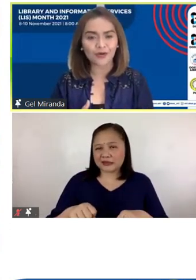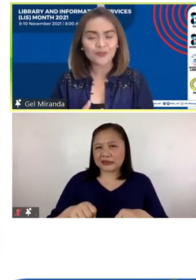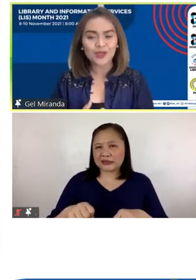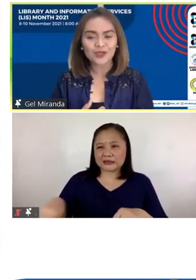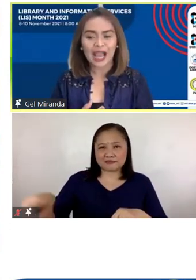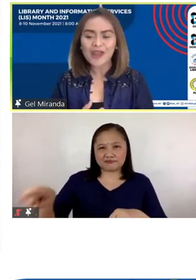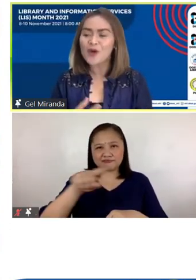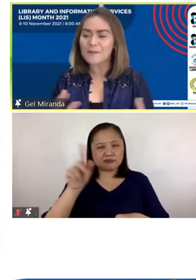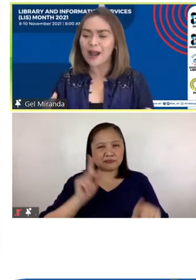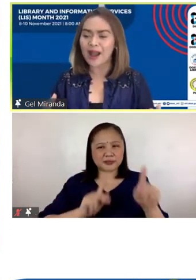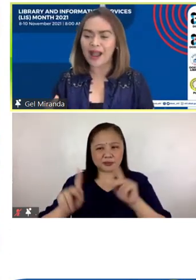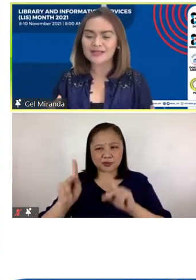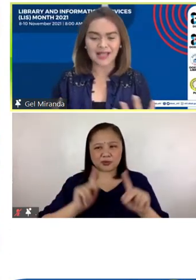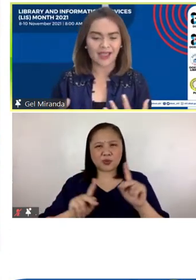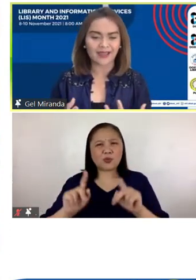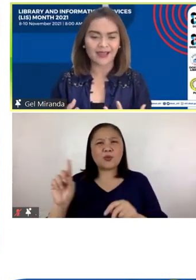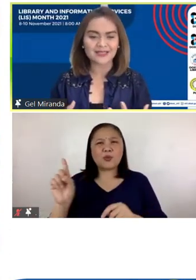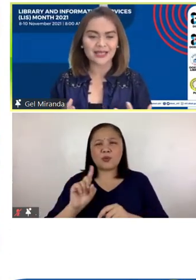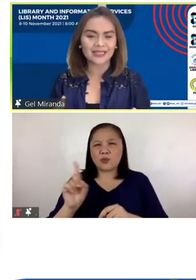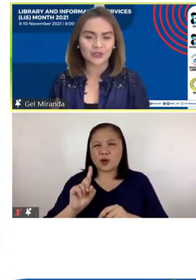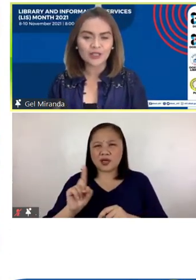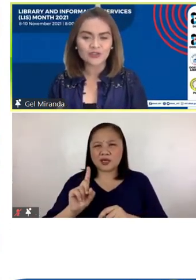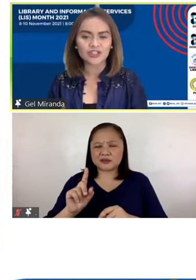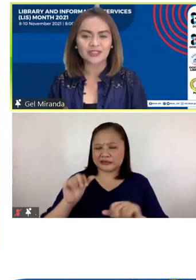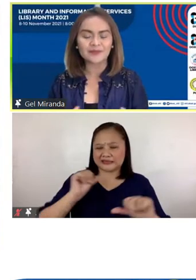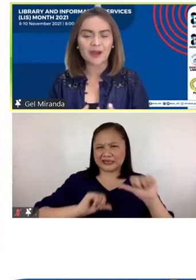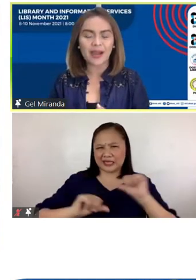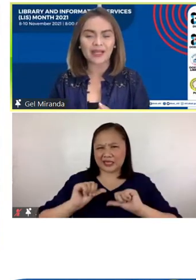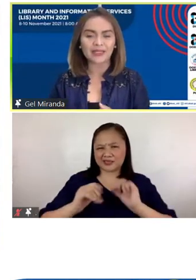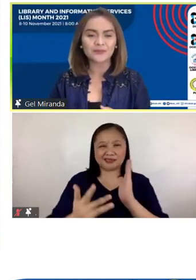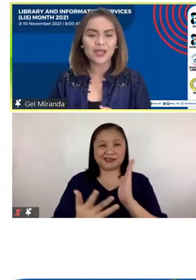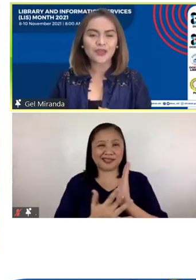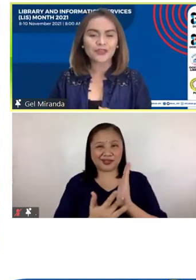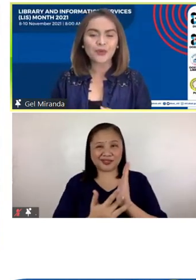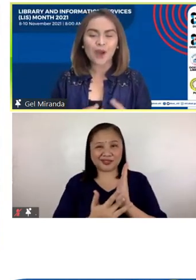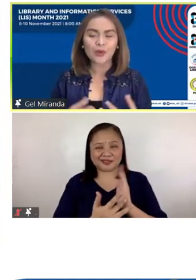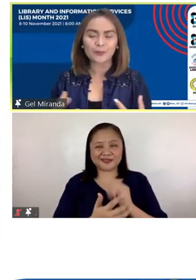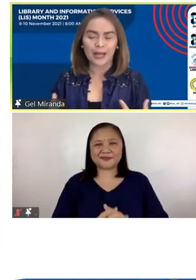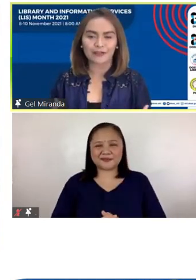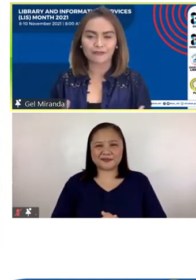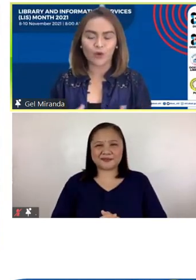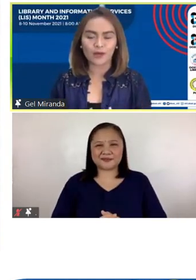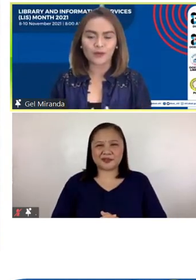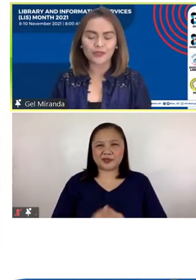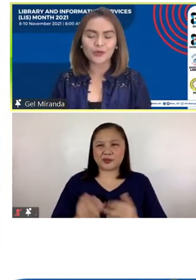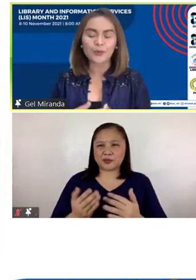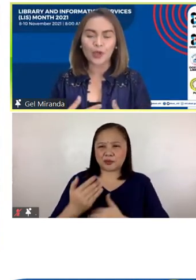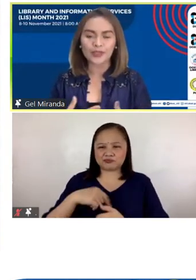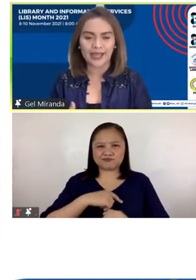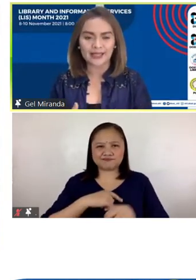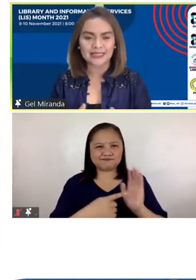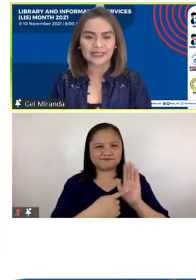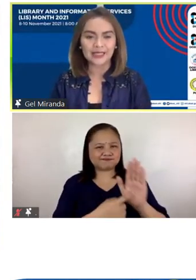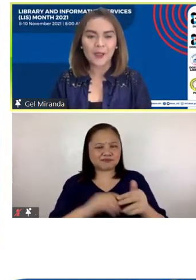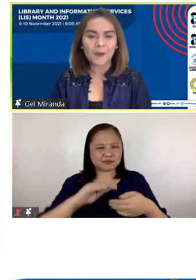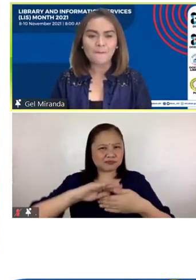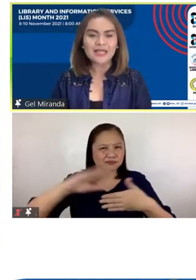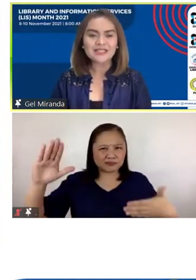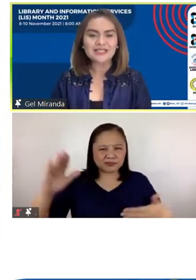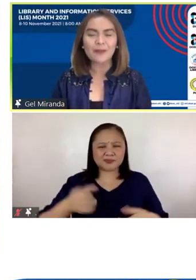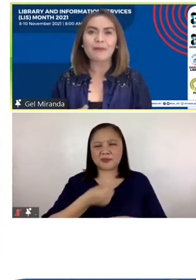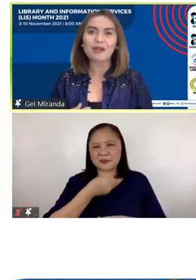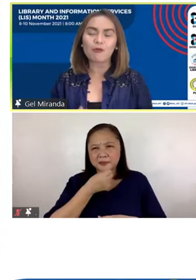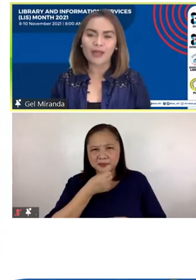tao, ano nga ba ang science and technology? Diba parang through our platform, through broadcasting,